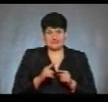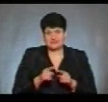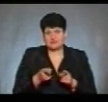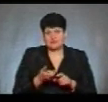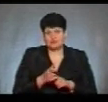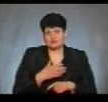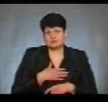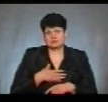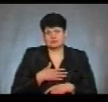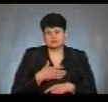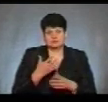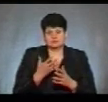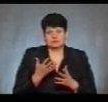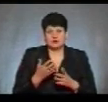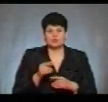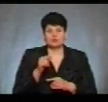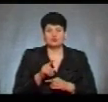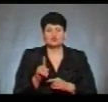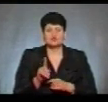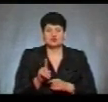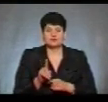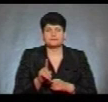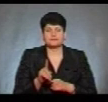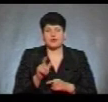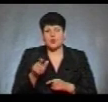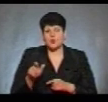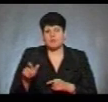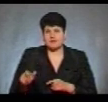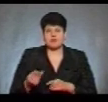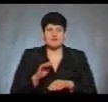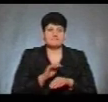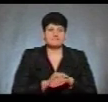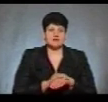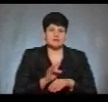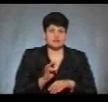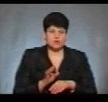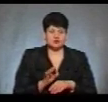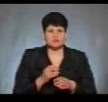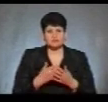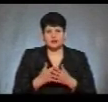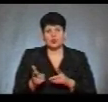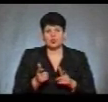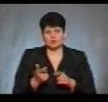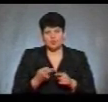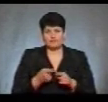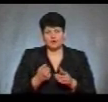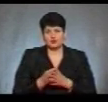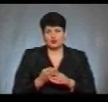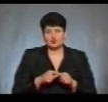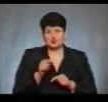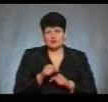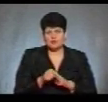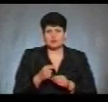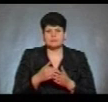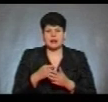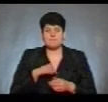Це дуже тривожний дзвінок. Чому? Тому що громадяни фактично в якійсь мірі, напевне, готові до цього, і вони